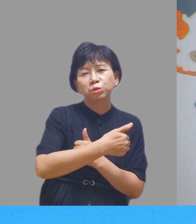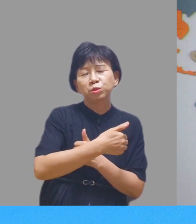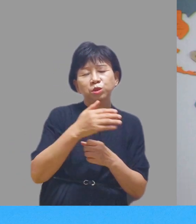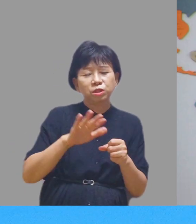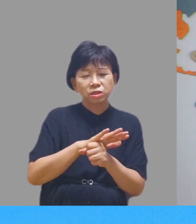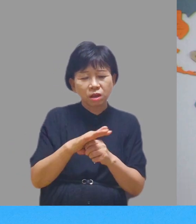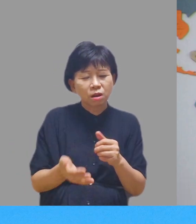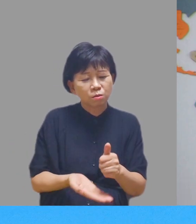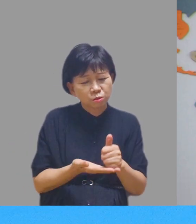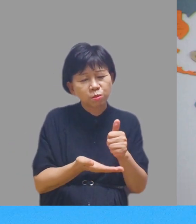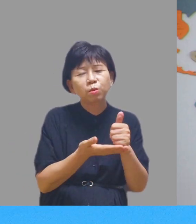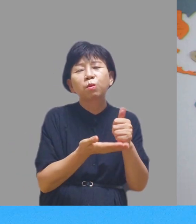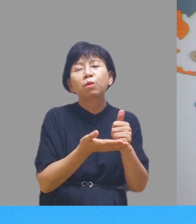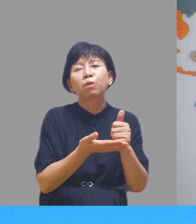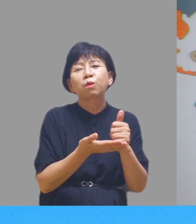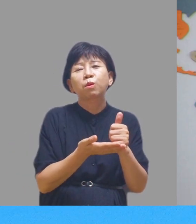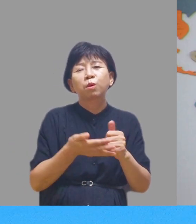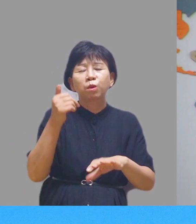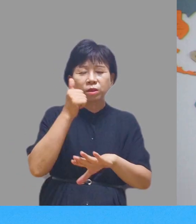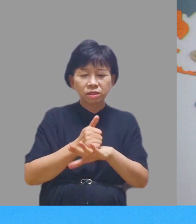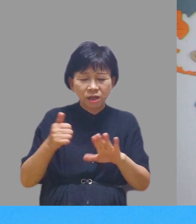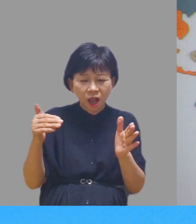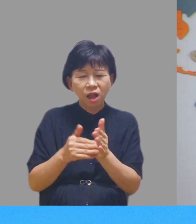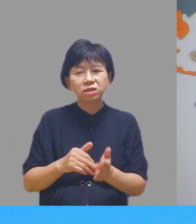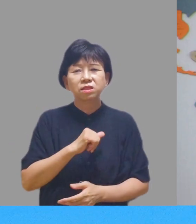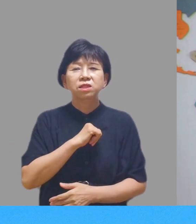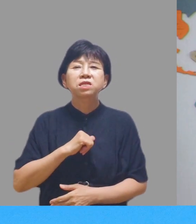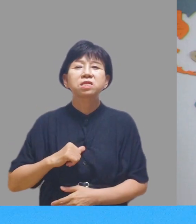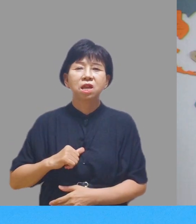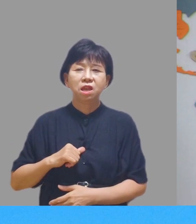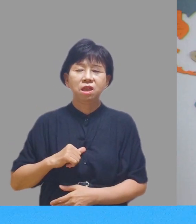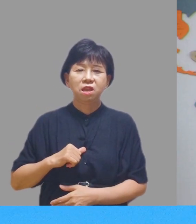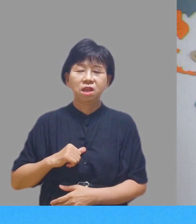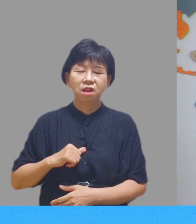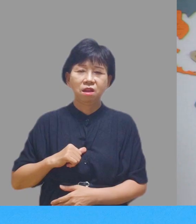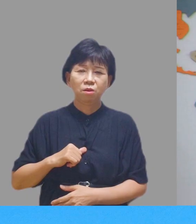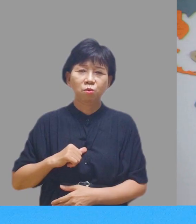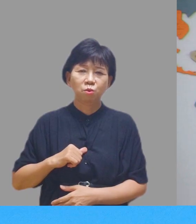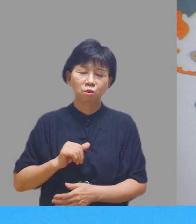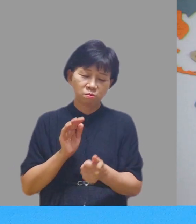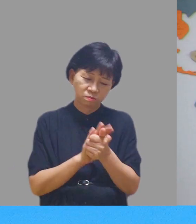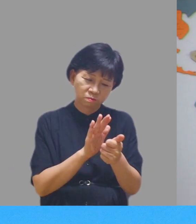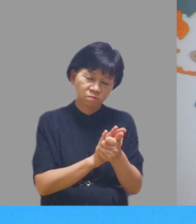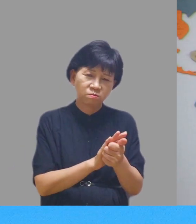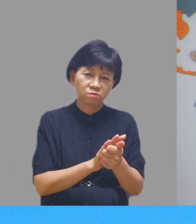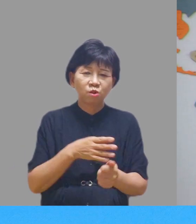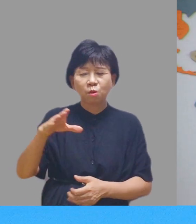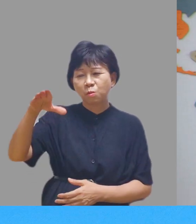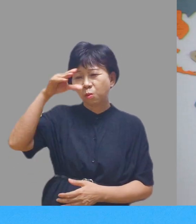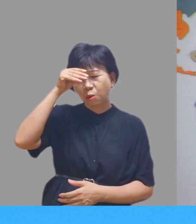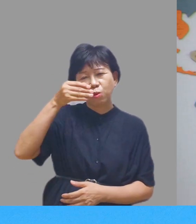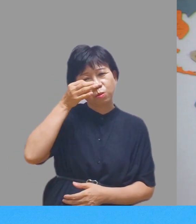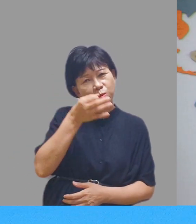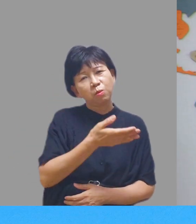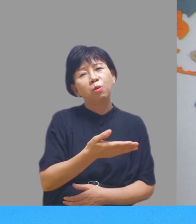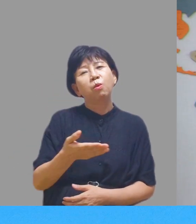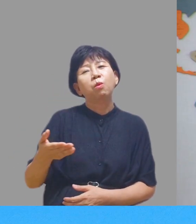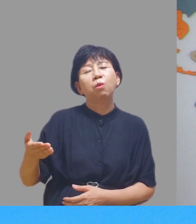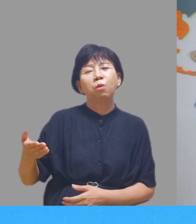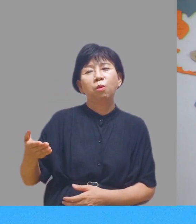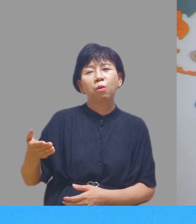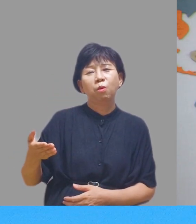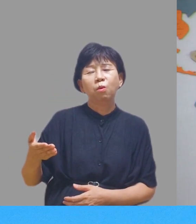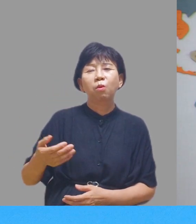사랑으로 권면하면서 끝까지 인내하는 모습으로 후배 성도들의 본이 됩니다.